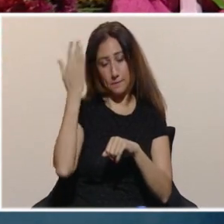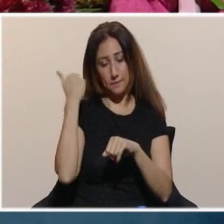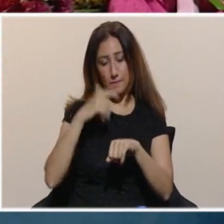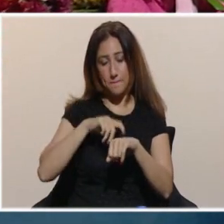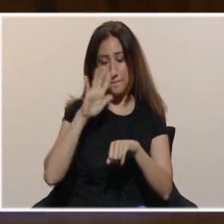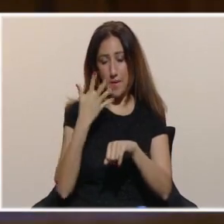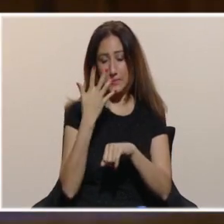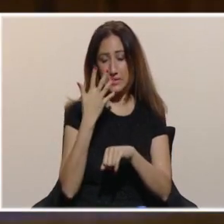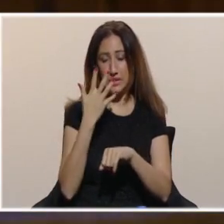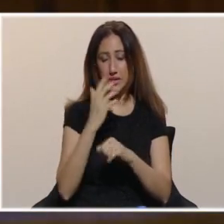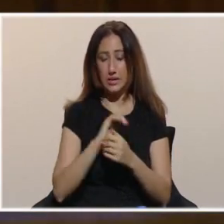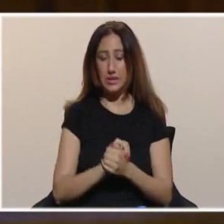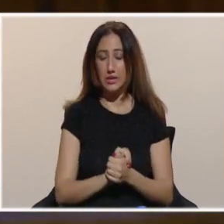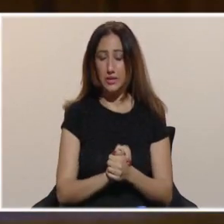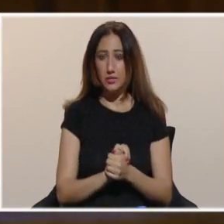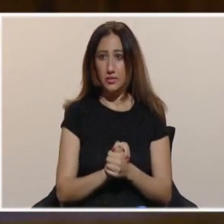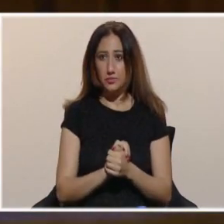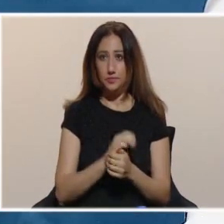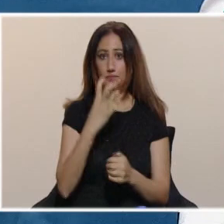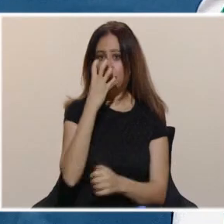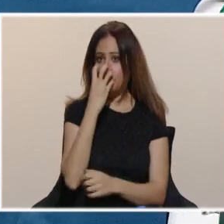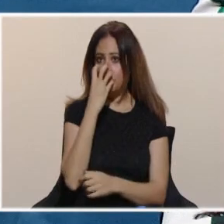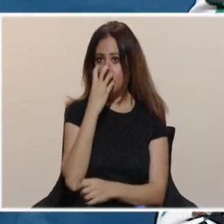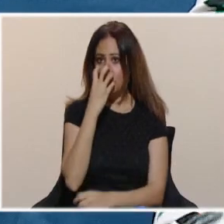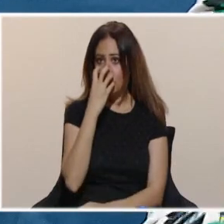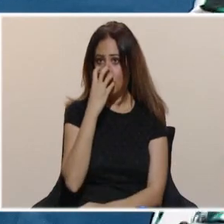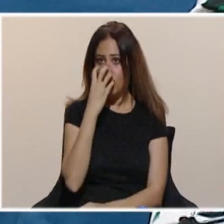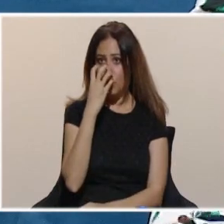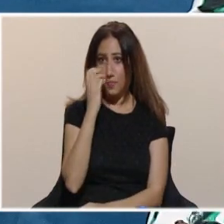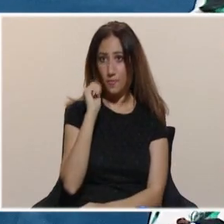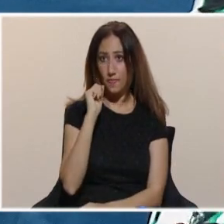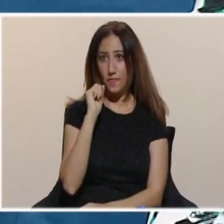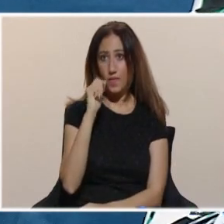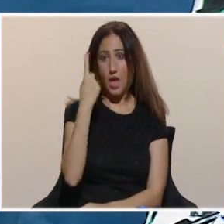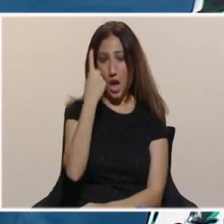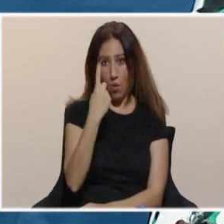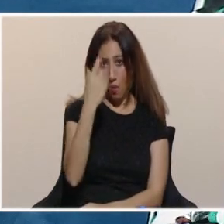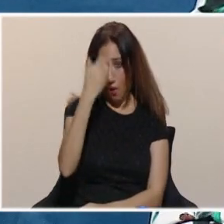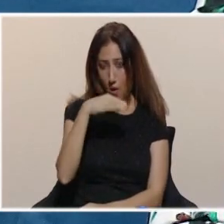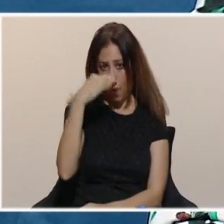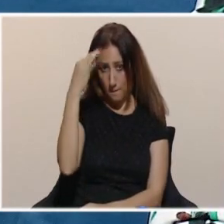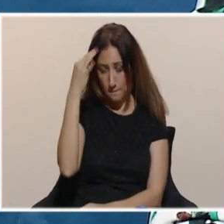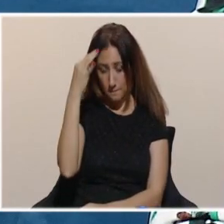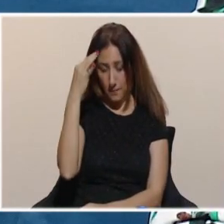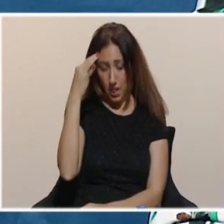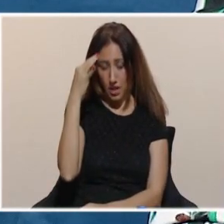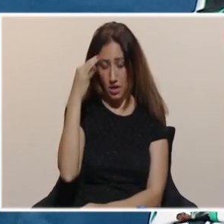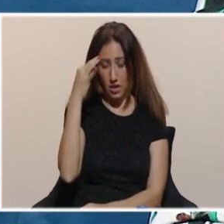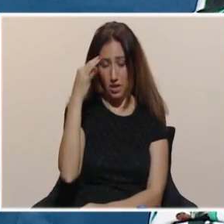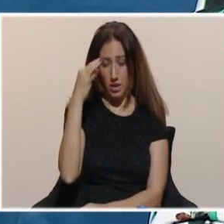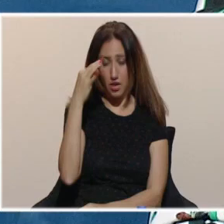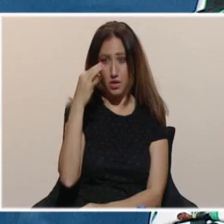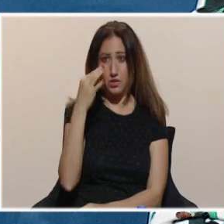خمس ساعات. بعد العملية عملتي جلسات استنشاق اكسجين؟ لا عملتي إيه؟ من اول يوم، من قبل ما اعمل